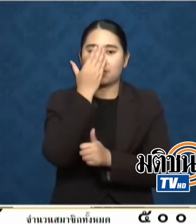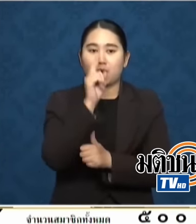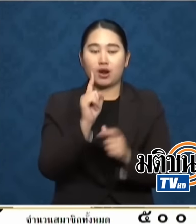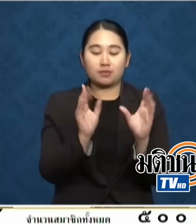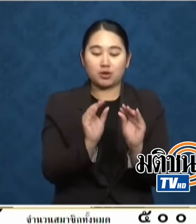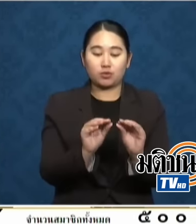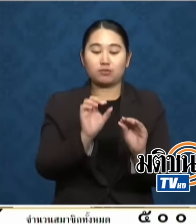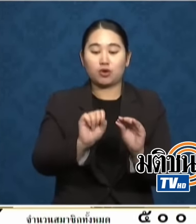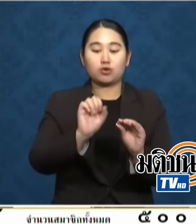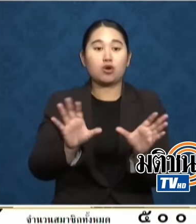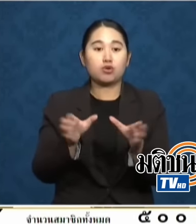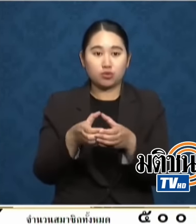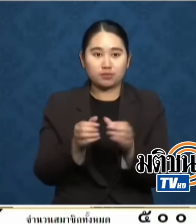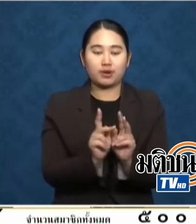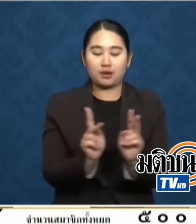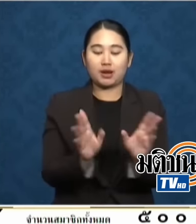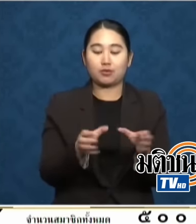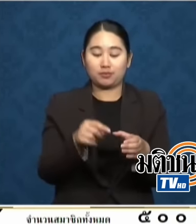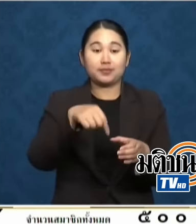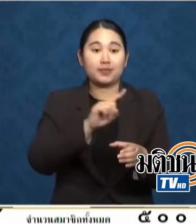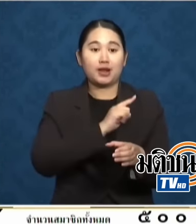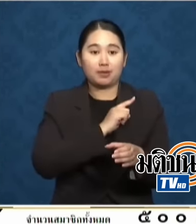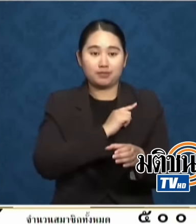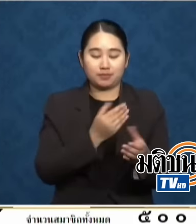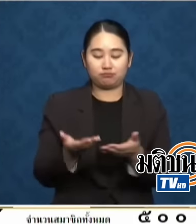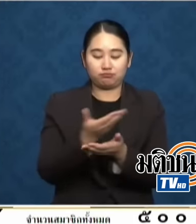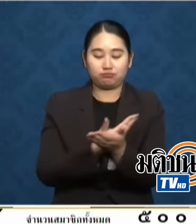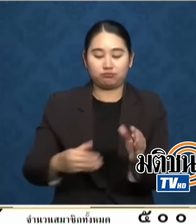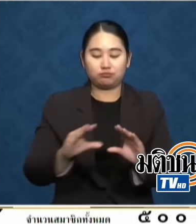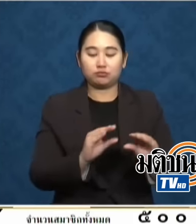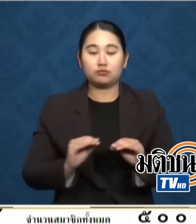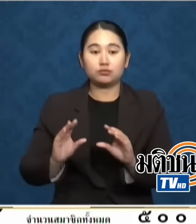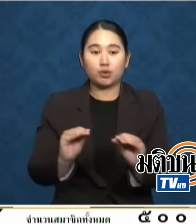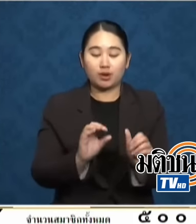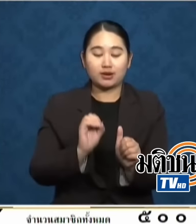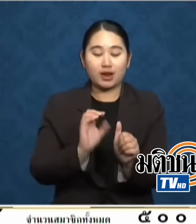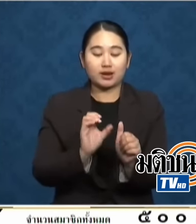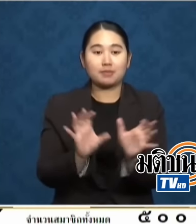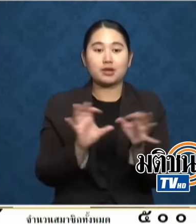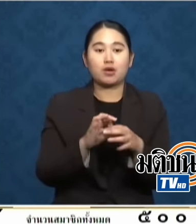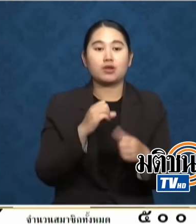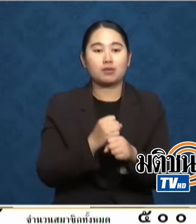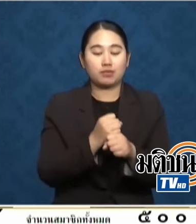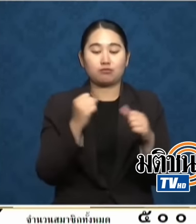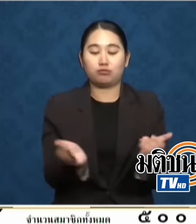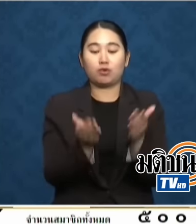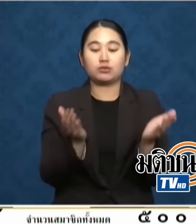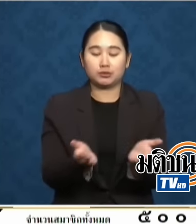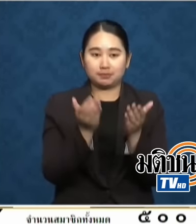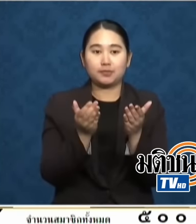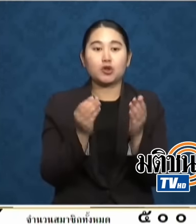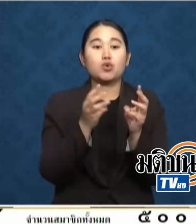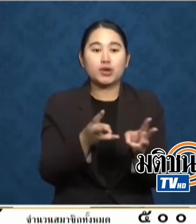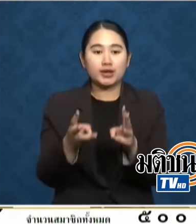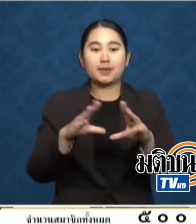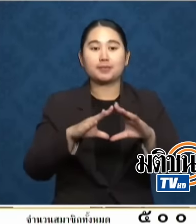ภาก็ได้ตั้งคณะกรรมการศึกษาพิจารณาและจัดทำข้อเสนอเกี่ยวกับการส่งเสริมกระบวนการสร้างสันติ